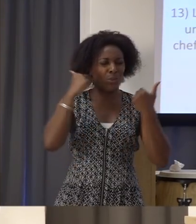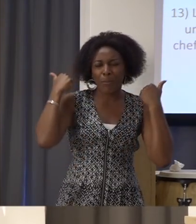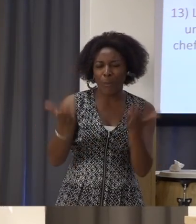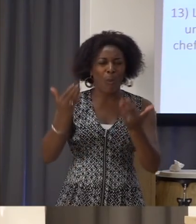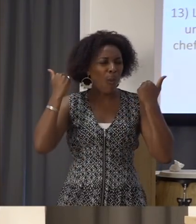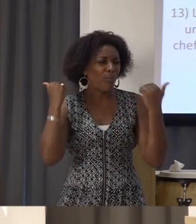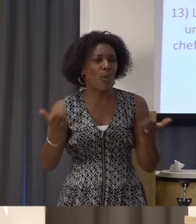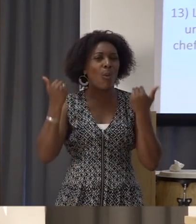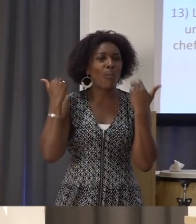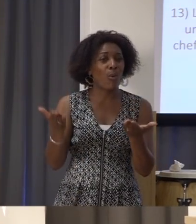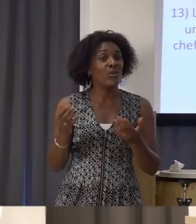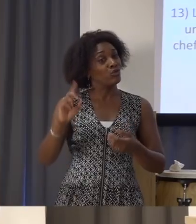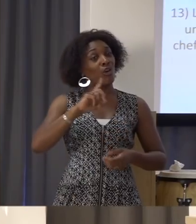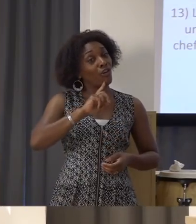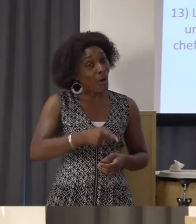taillées.